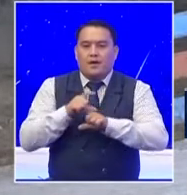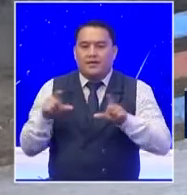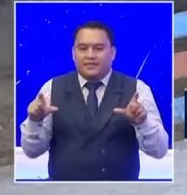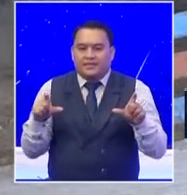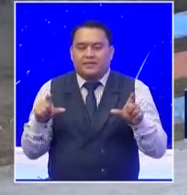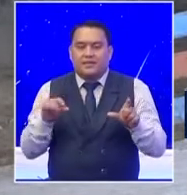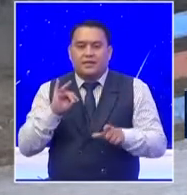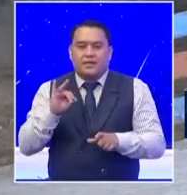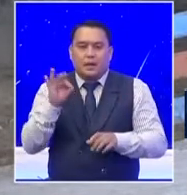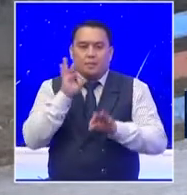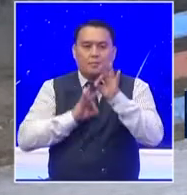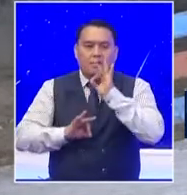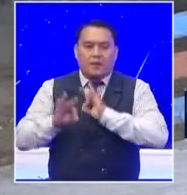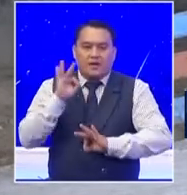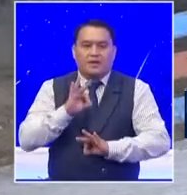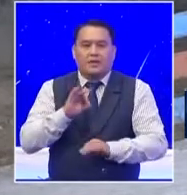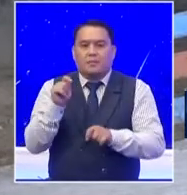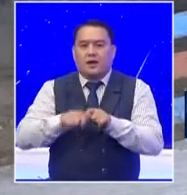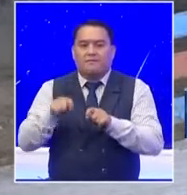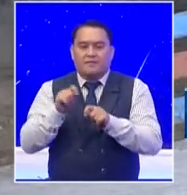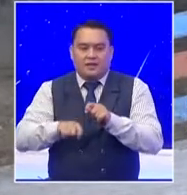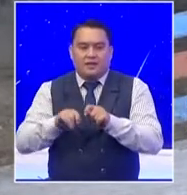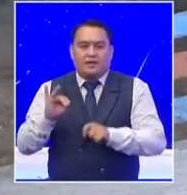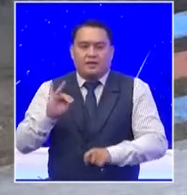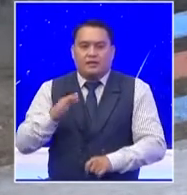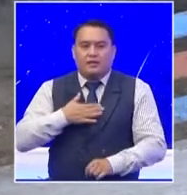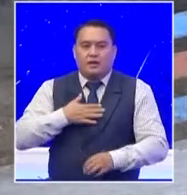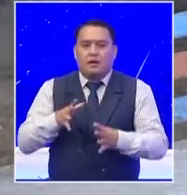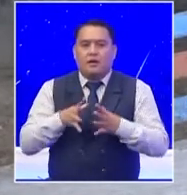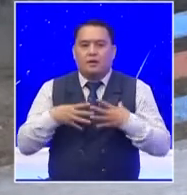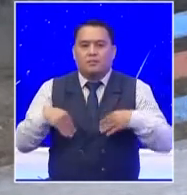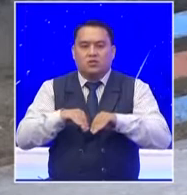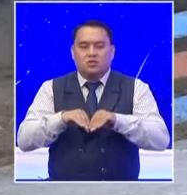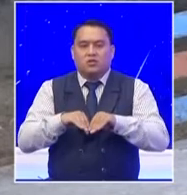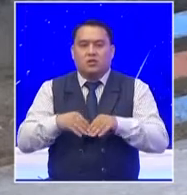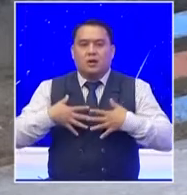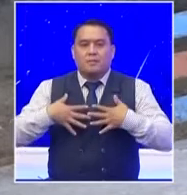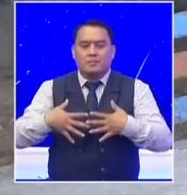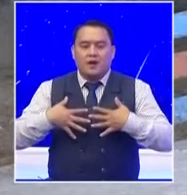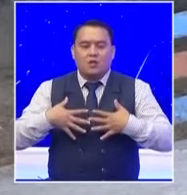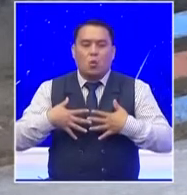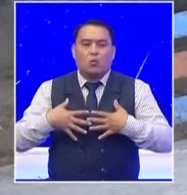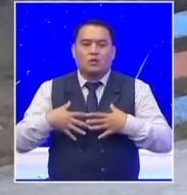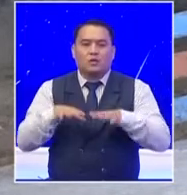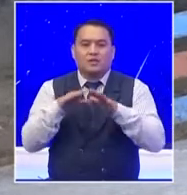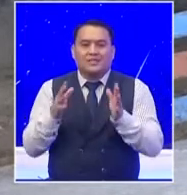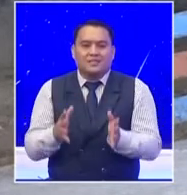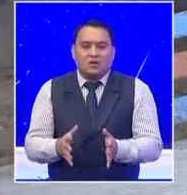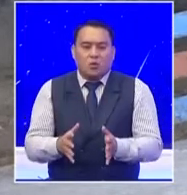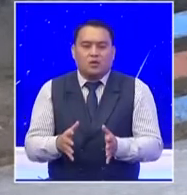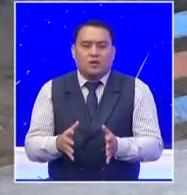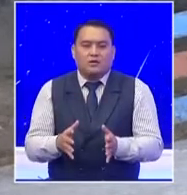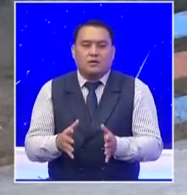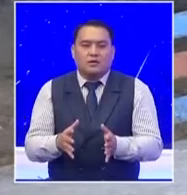на препараты. Смотрели на наличие препаратов, на наличие кислородных баллонов, потом на